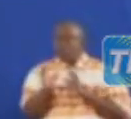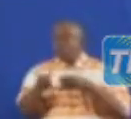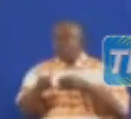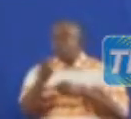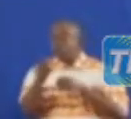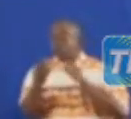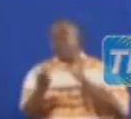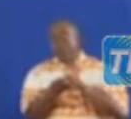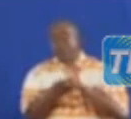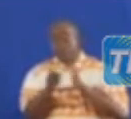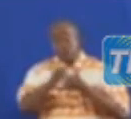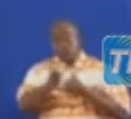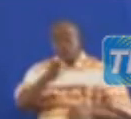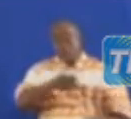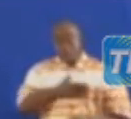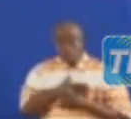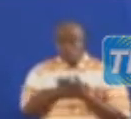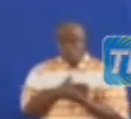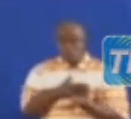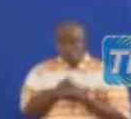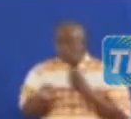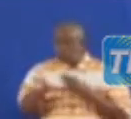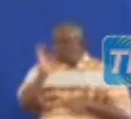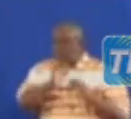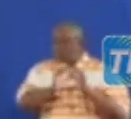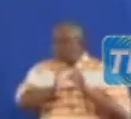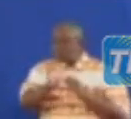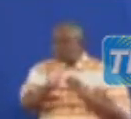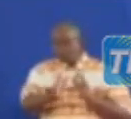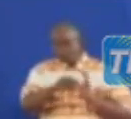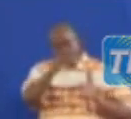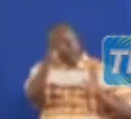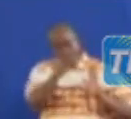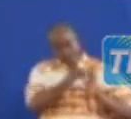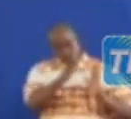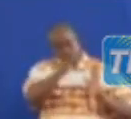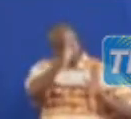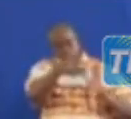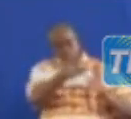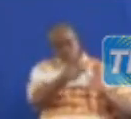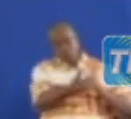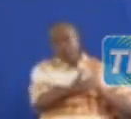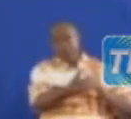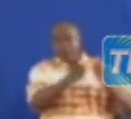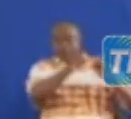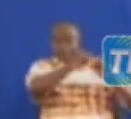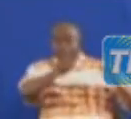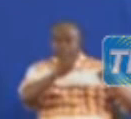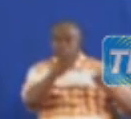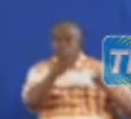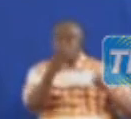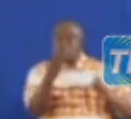28 ya Ofisi ya Rais Temisemi, mchanganuo wake ni kama unavyoonekana katika aya ya